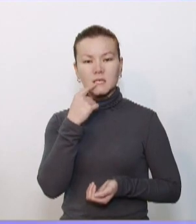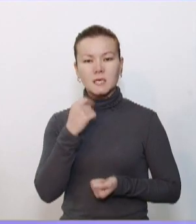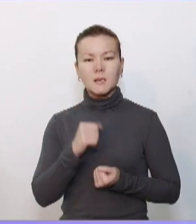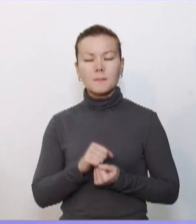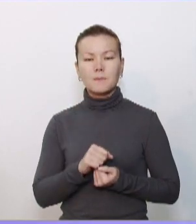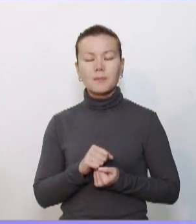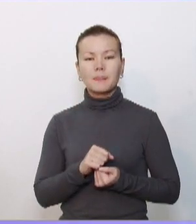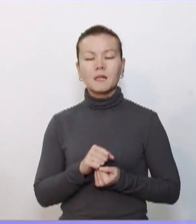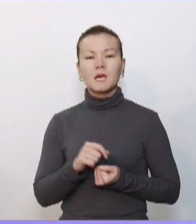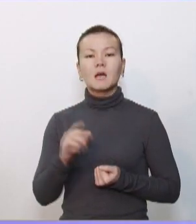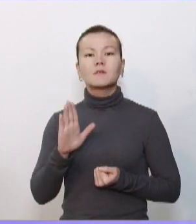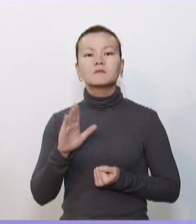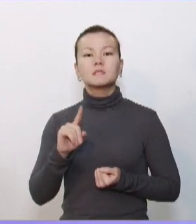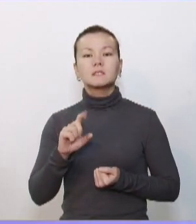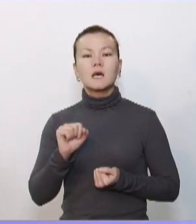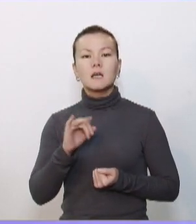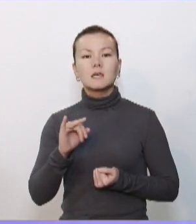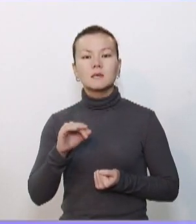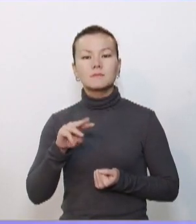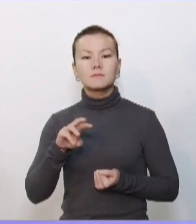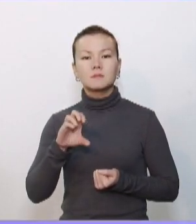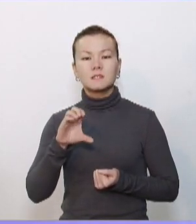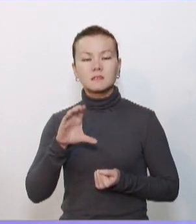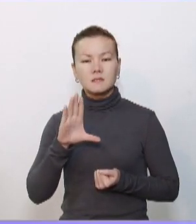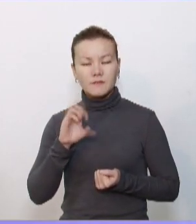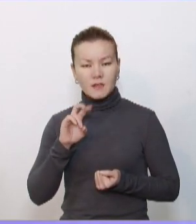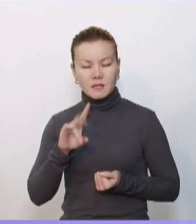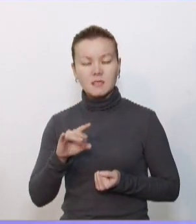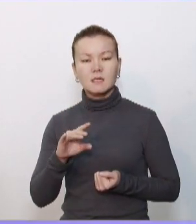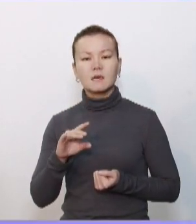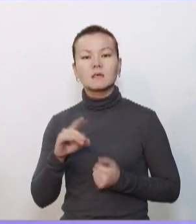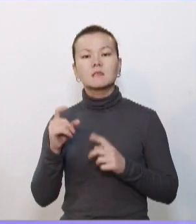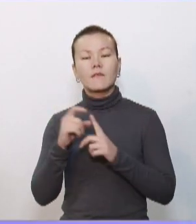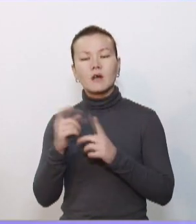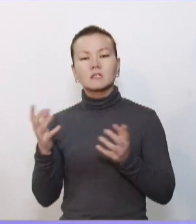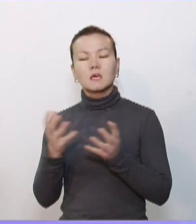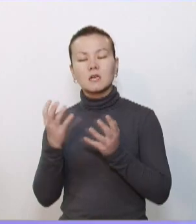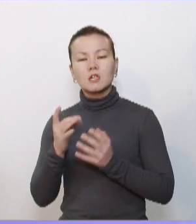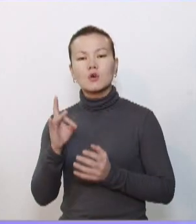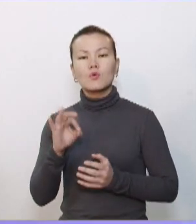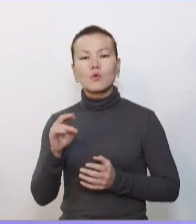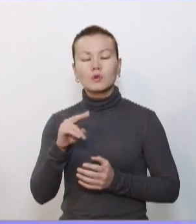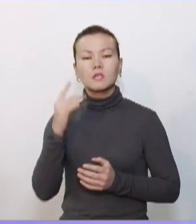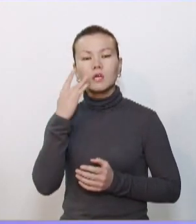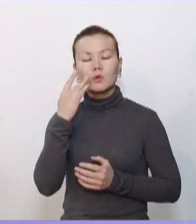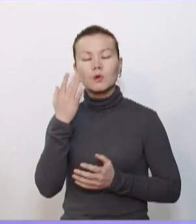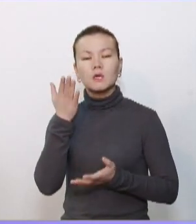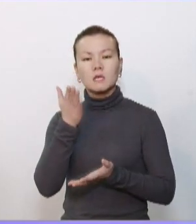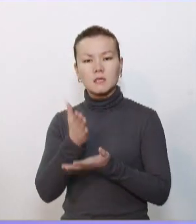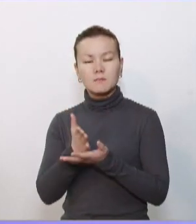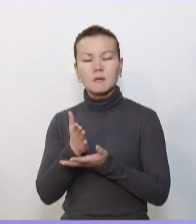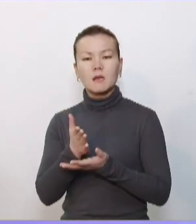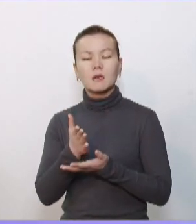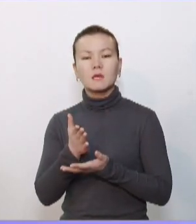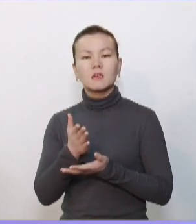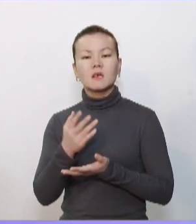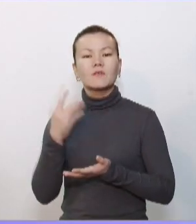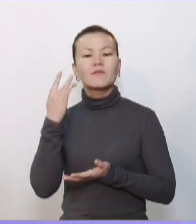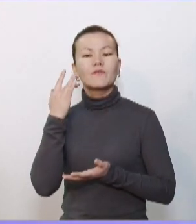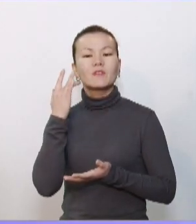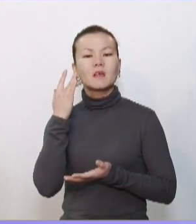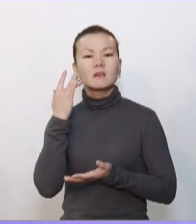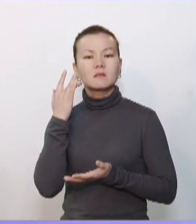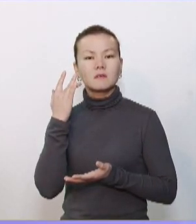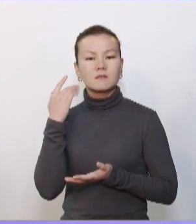языке заимствованные слова сохраняют род, который они имели в иностранном